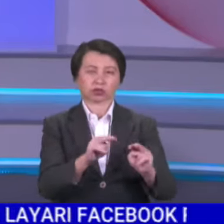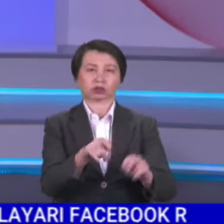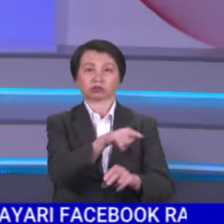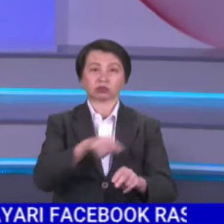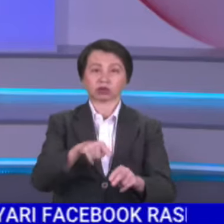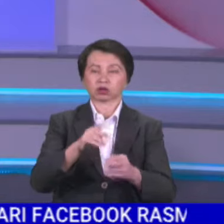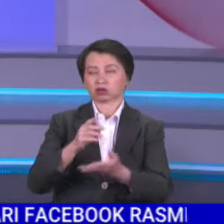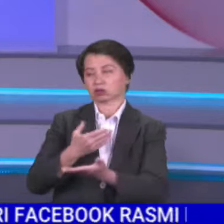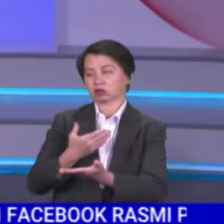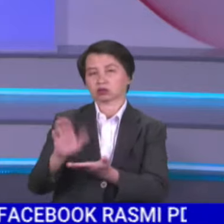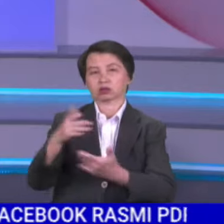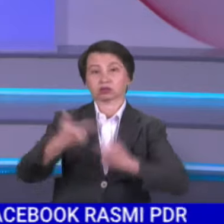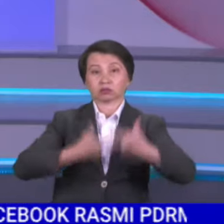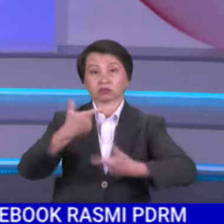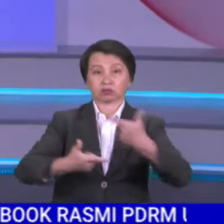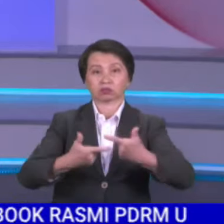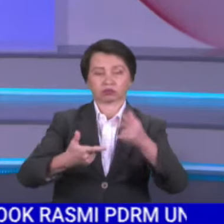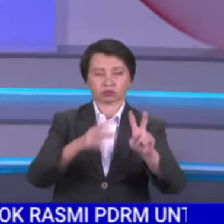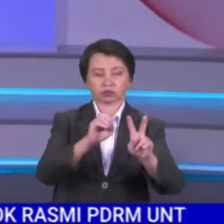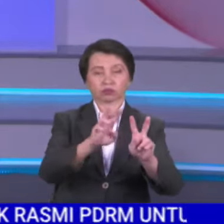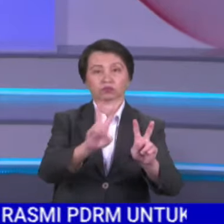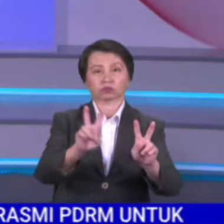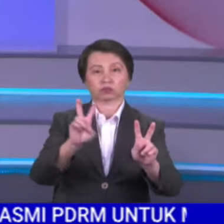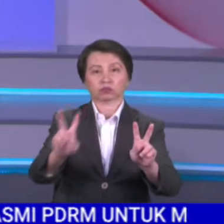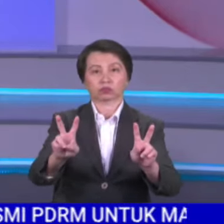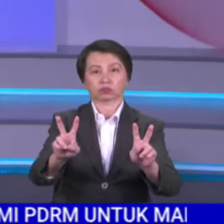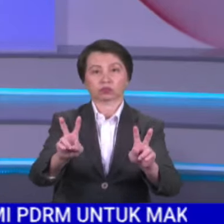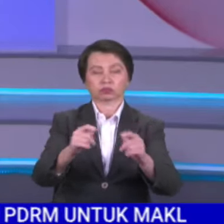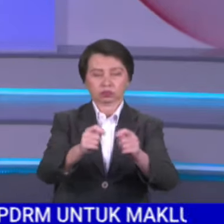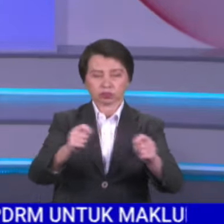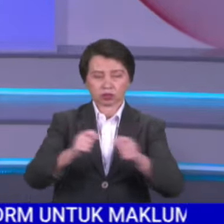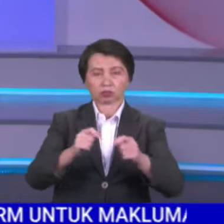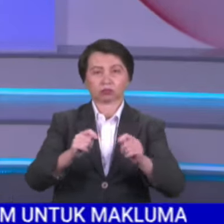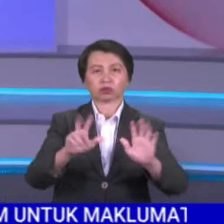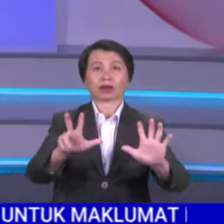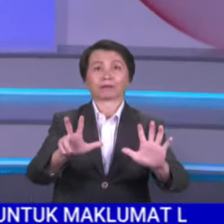mereka menamatkan saingan Liga Super 2022